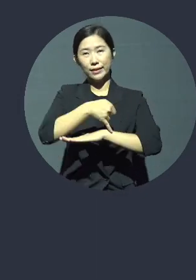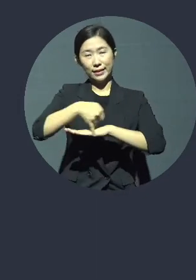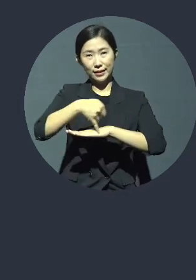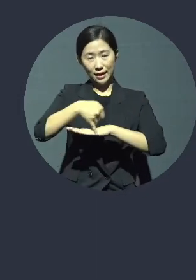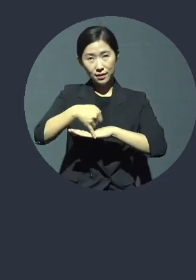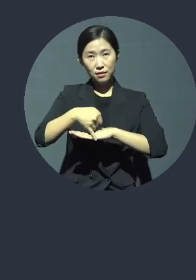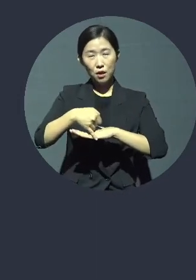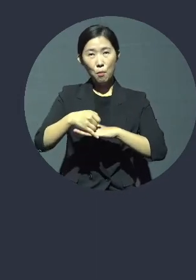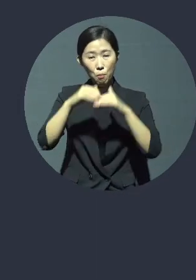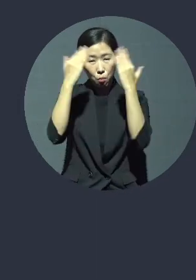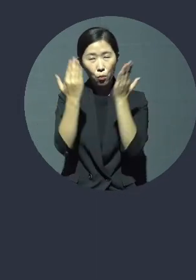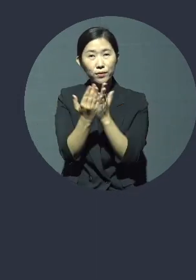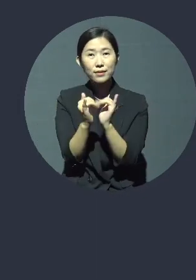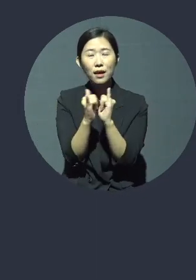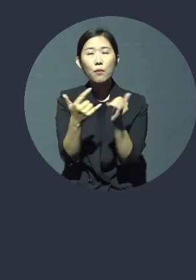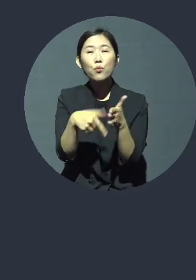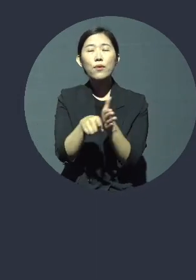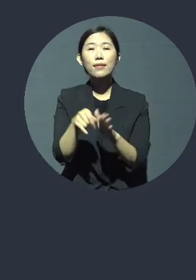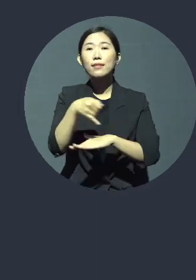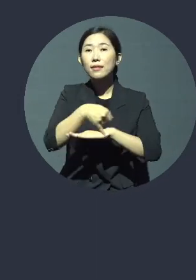생각합니다.